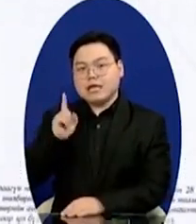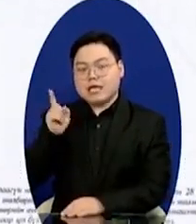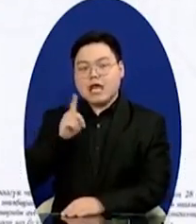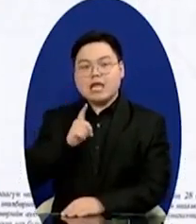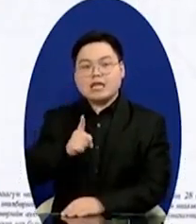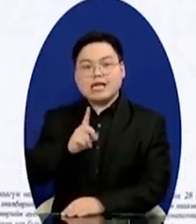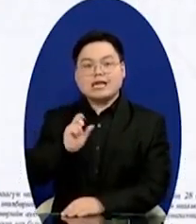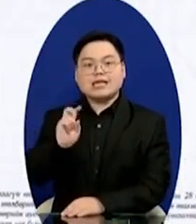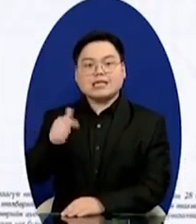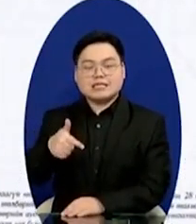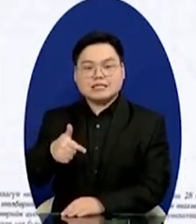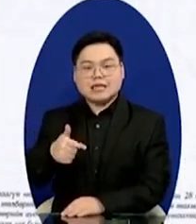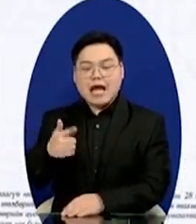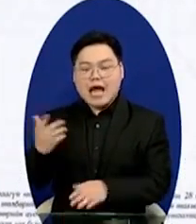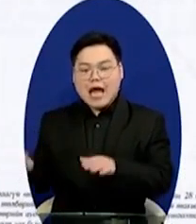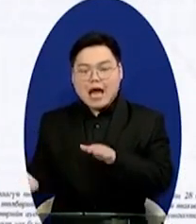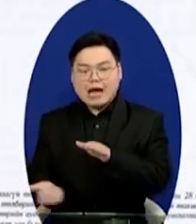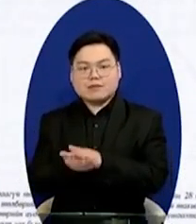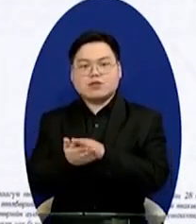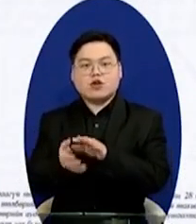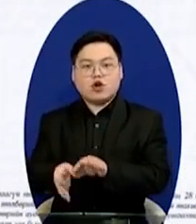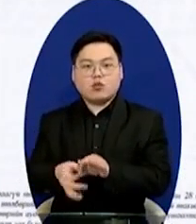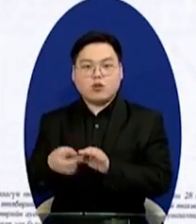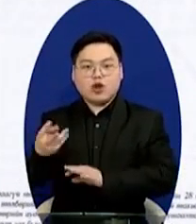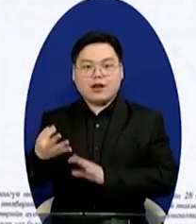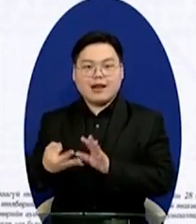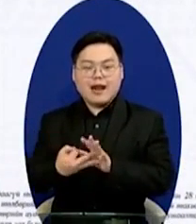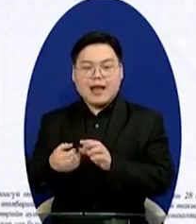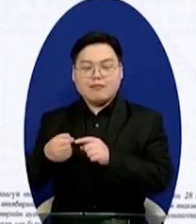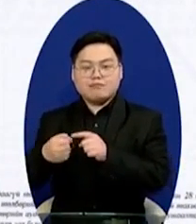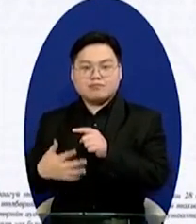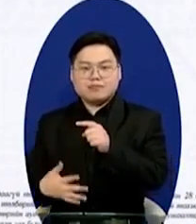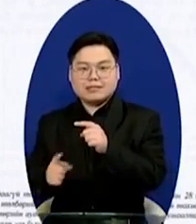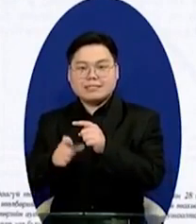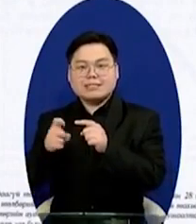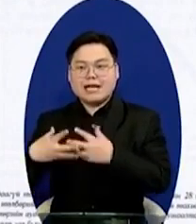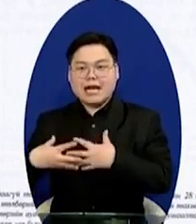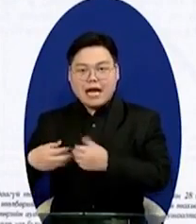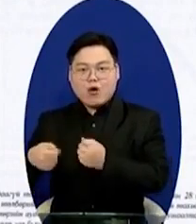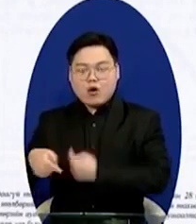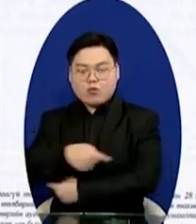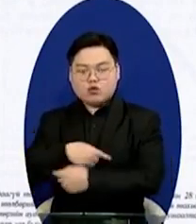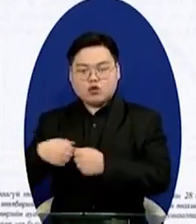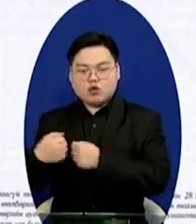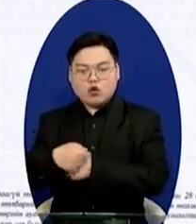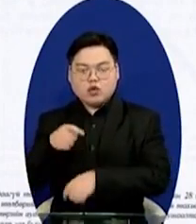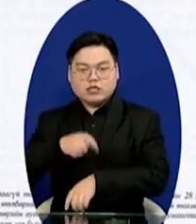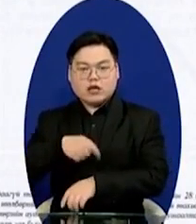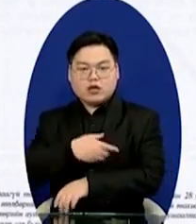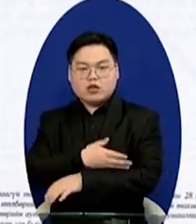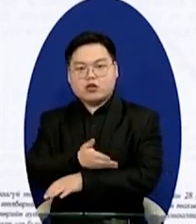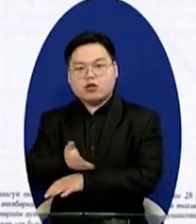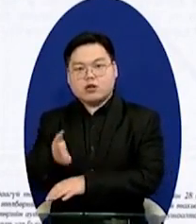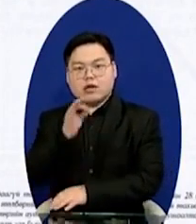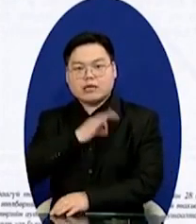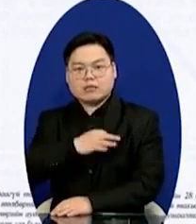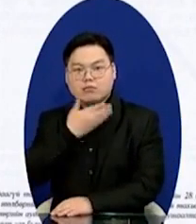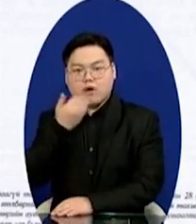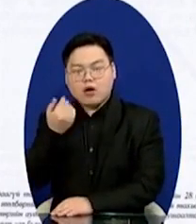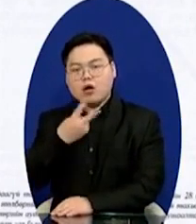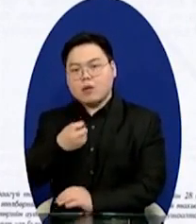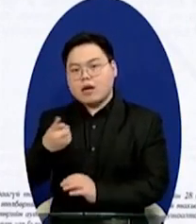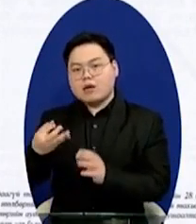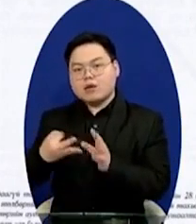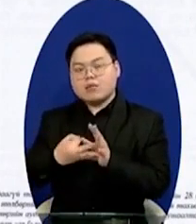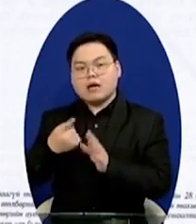хэсэгт хавсралтад дурдсан 28 зээлдэгчийн зээлийн эргэн төлөлтийн хугацаа хатарч 18 оны 12